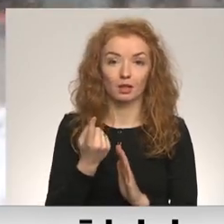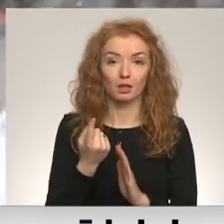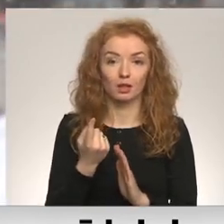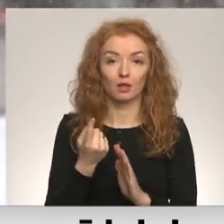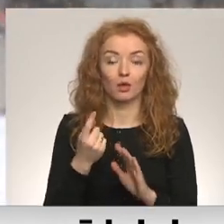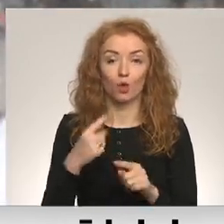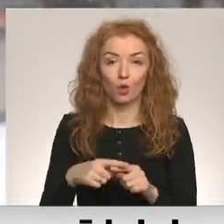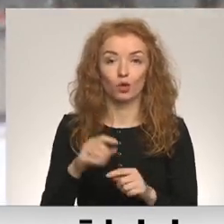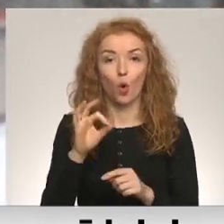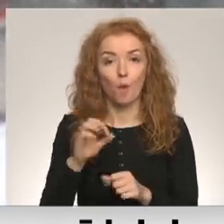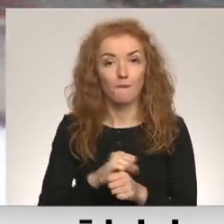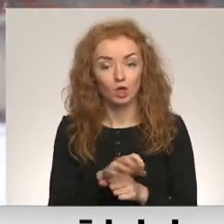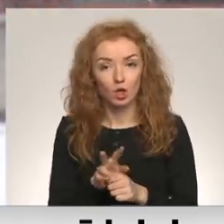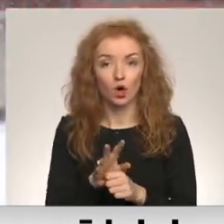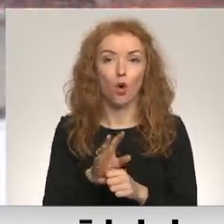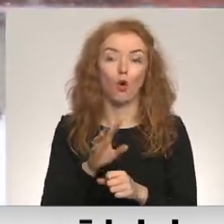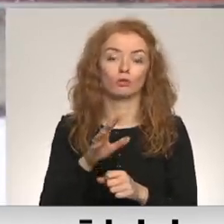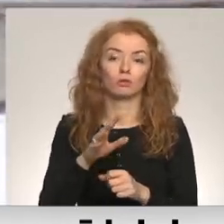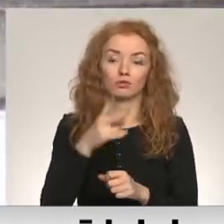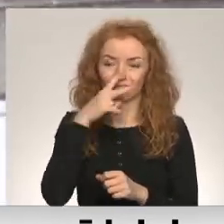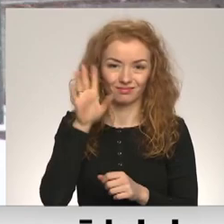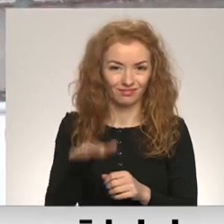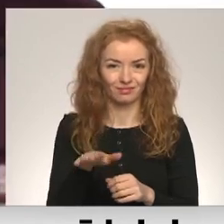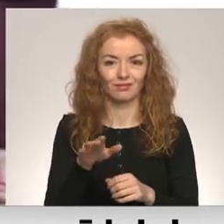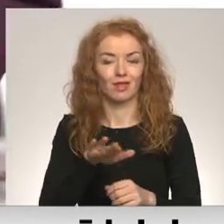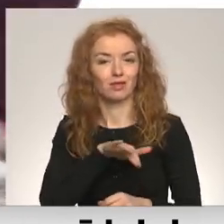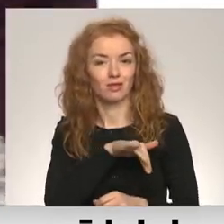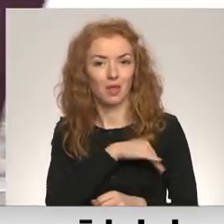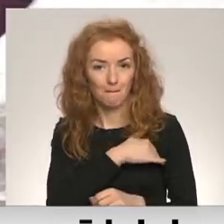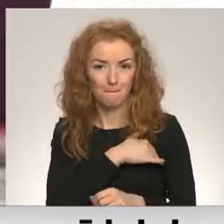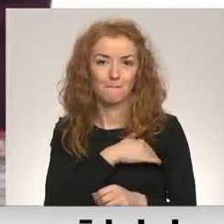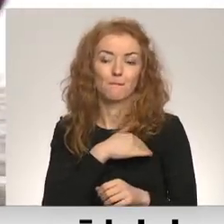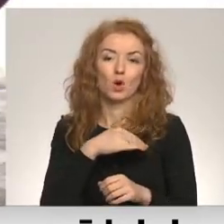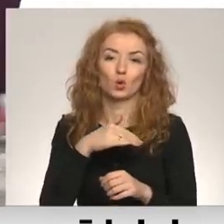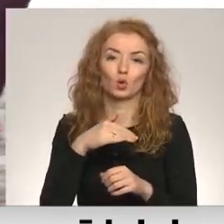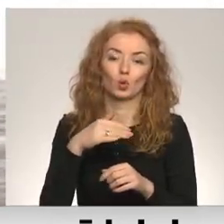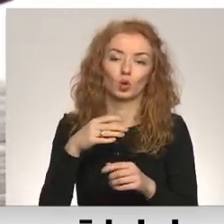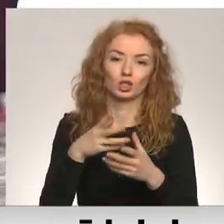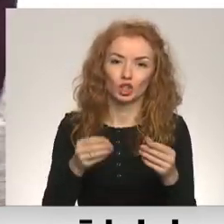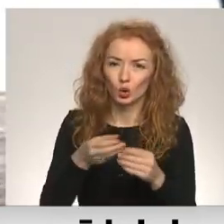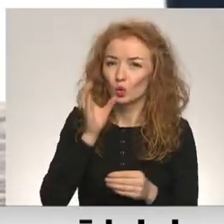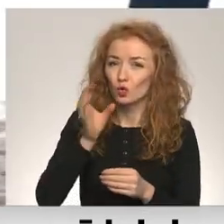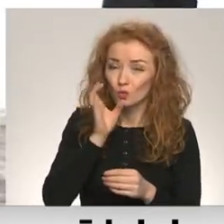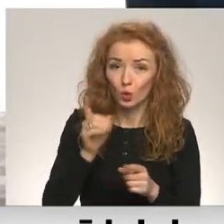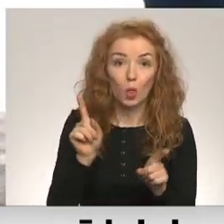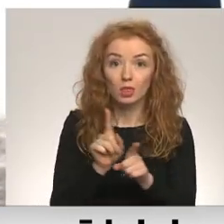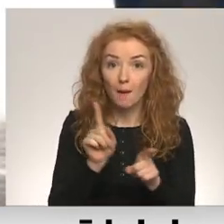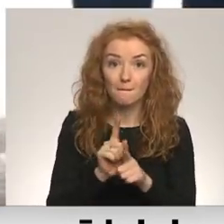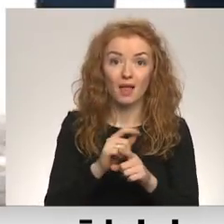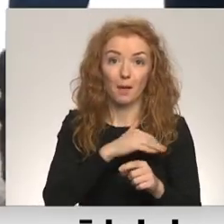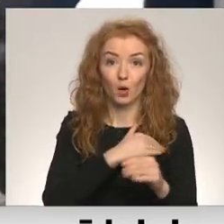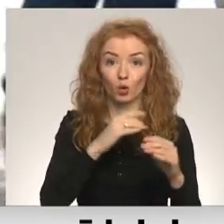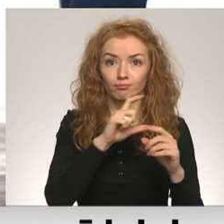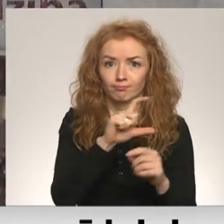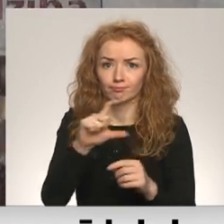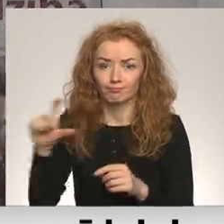Un omikronu vai temperatūru, ko mēs neskatoties uz adekvātu medikamentu lietošanu un šķidrumu lietošanu vienalga nevaram